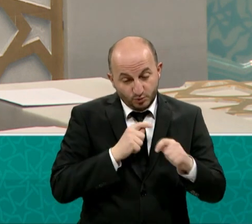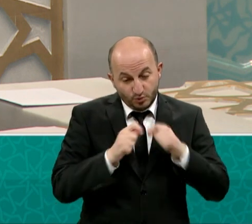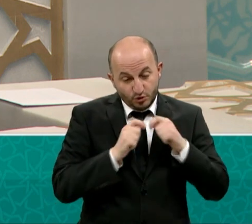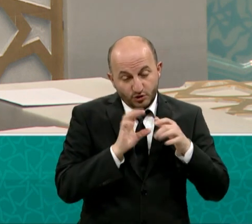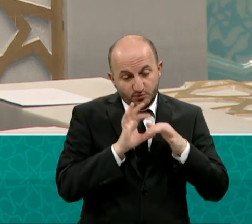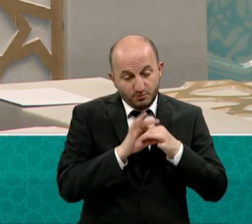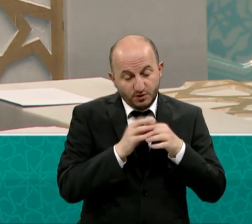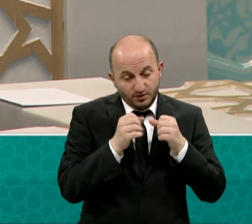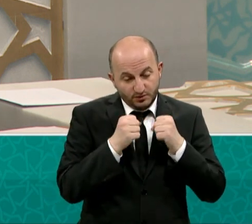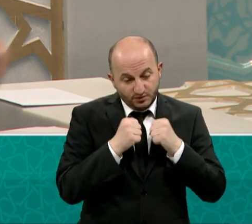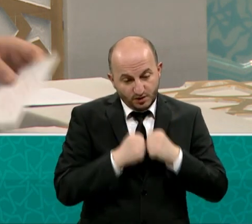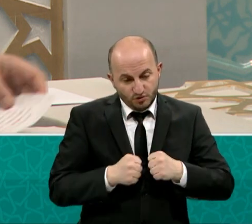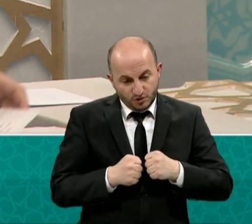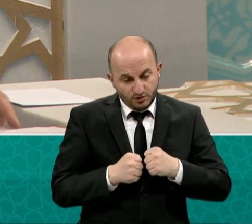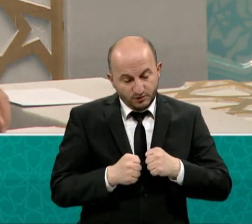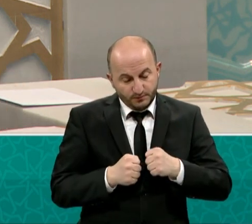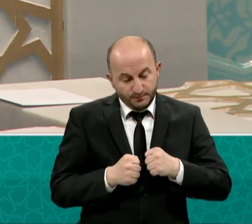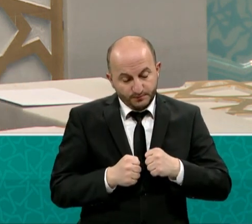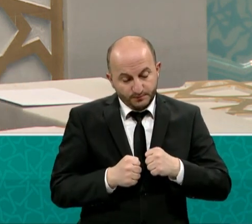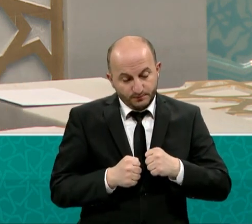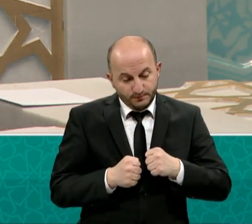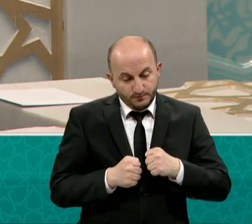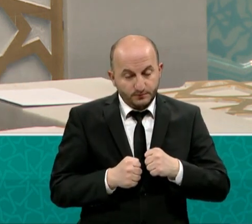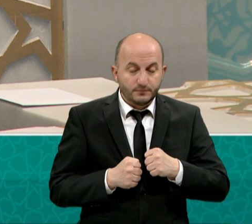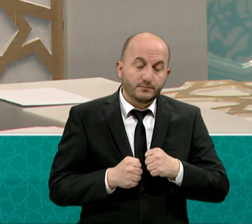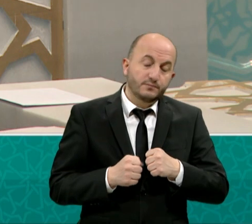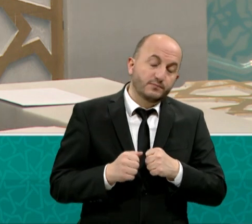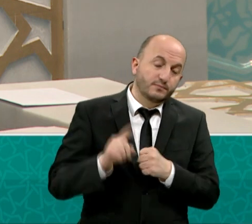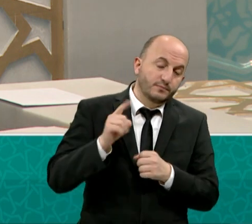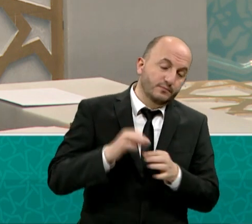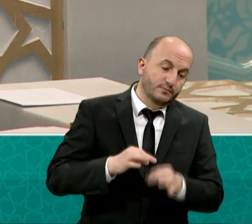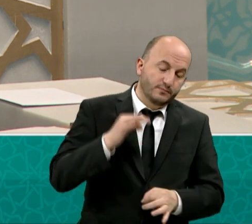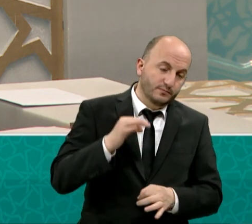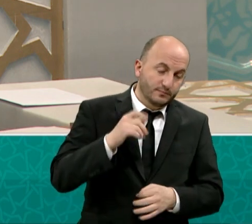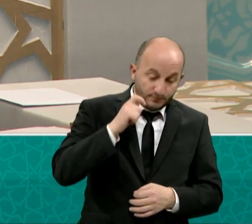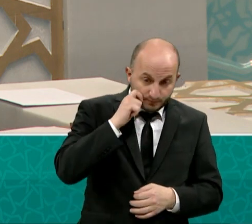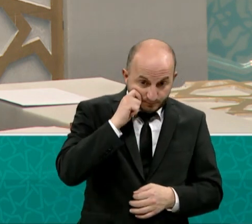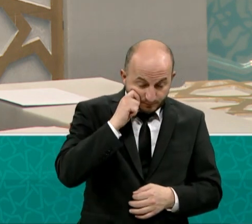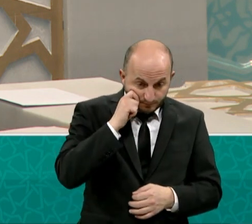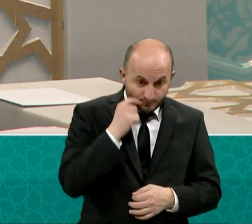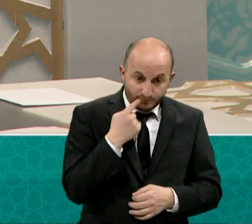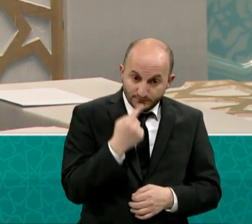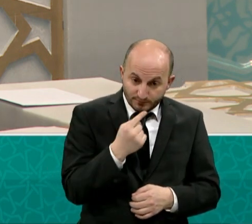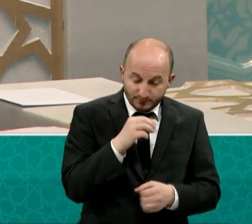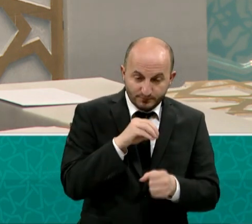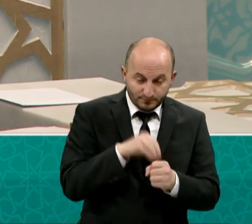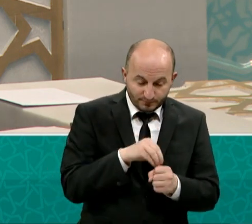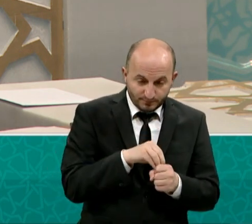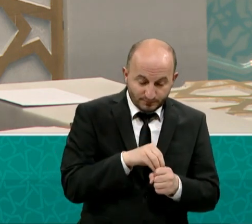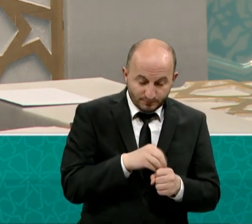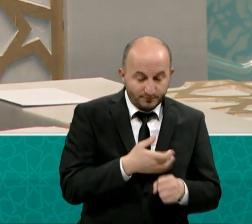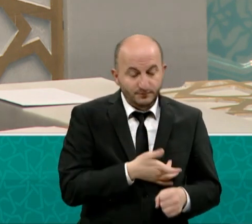kalacak. Değerli kardeşlerim, onun için bir insanın dindarım diyebilmesi için